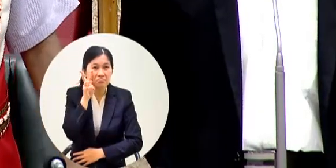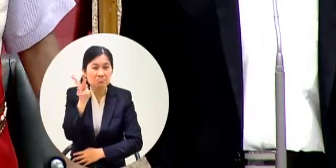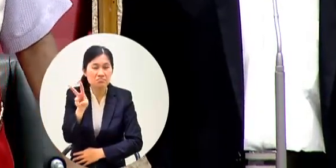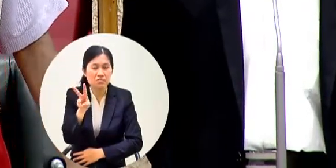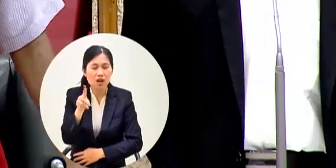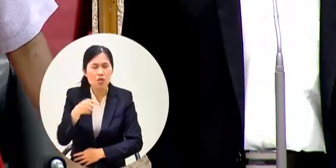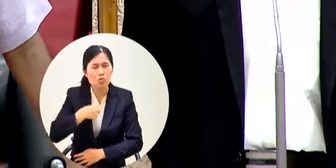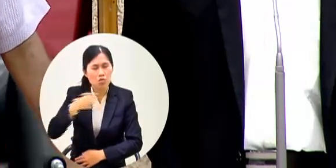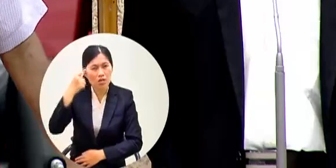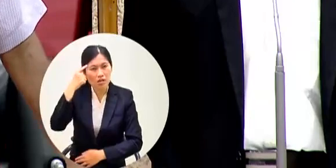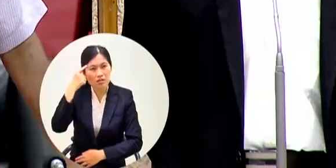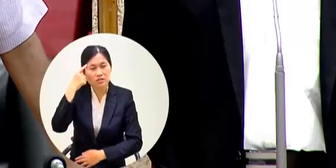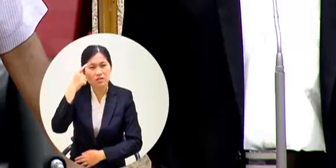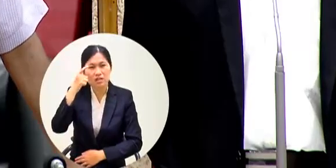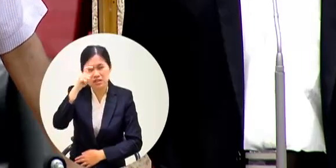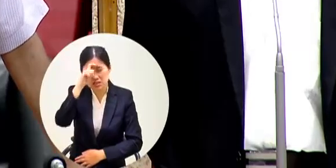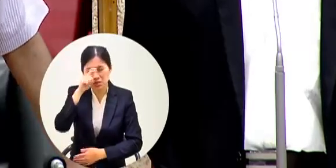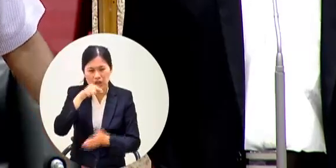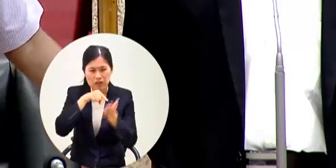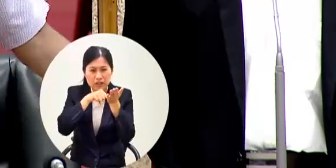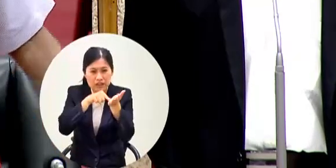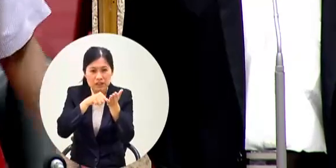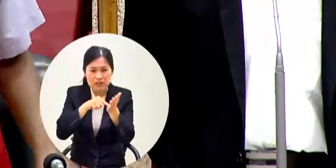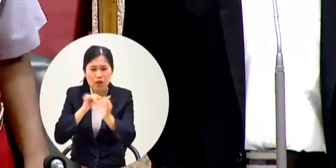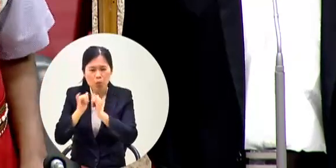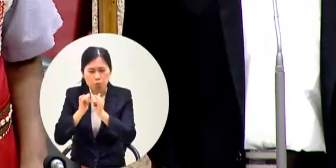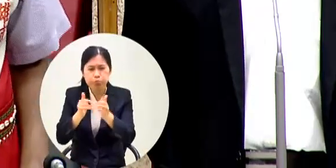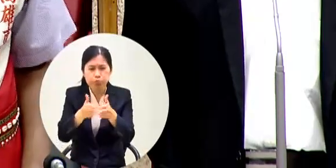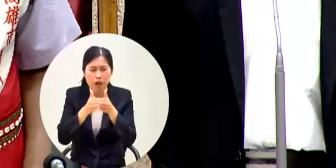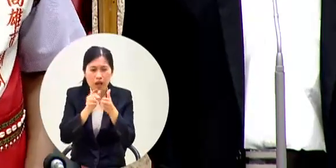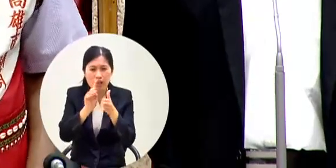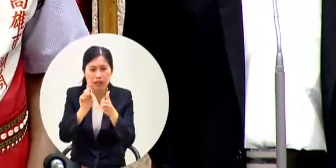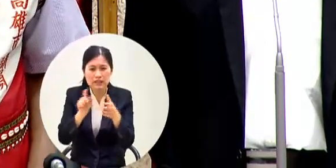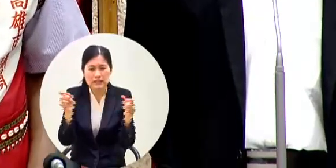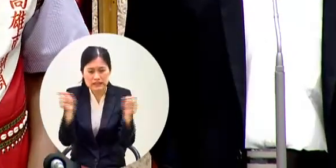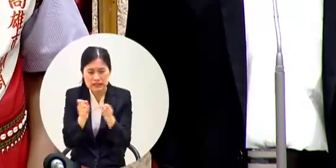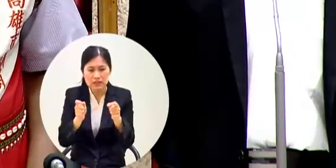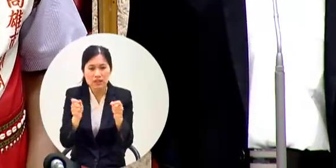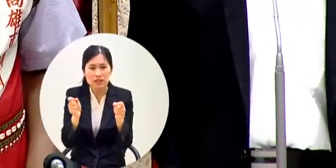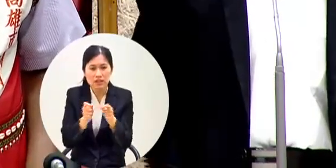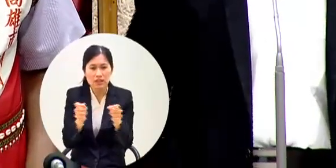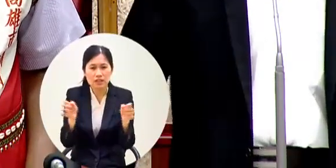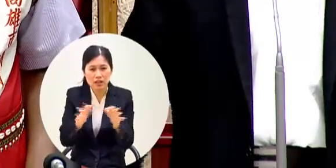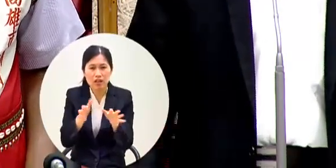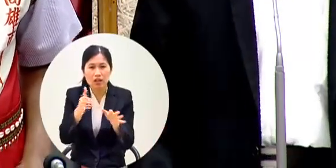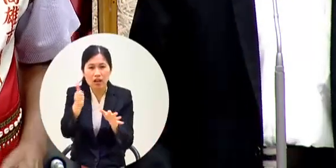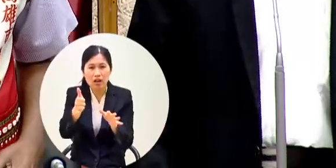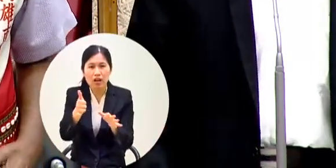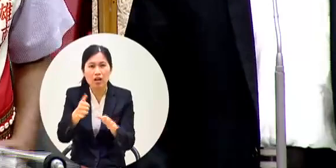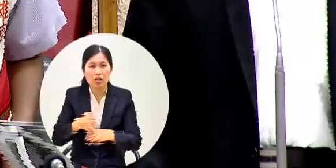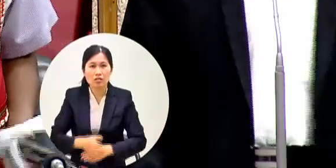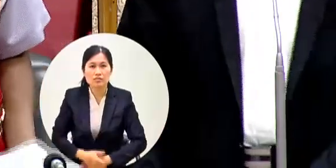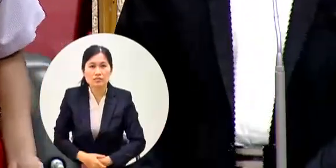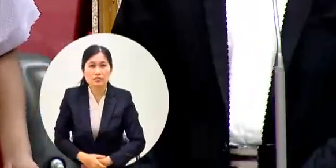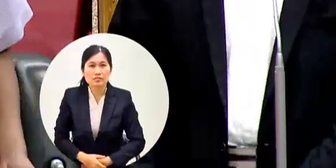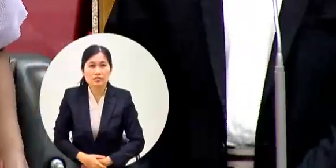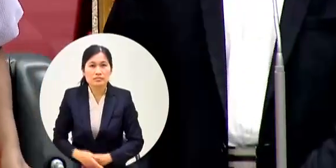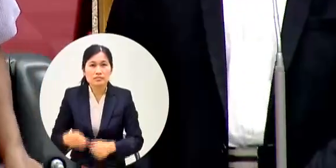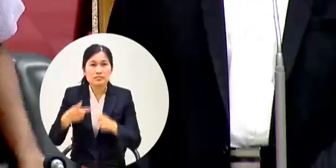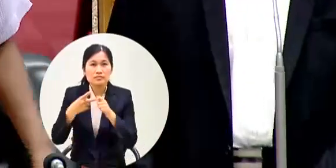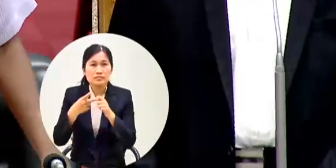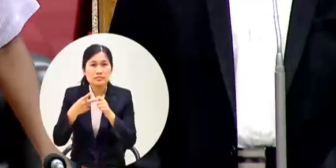案子可能是因为土地纠纷要耗时到两三个月，我